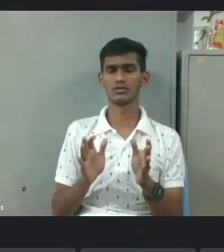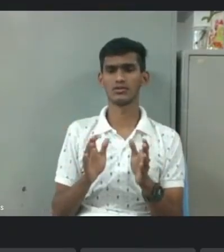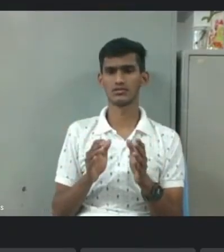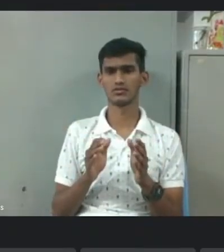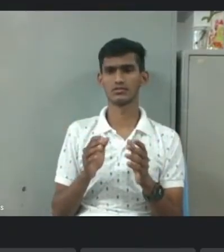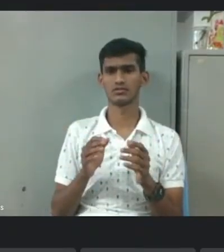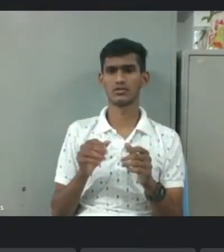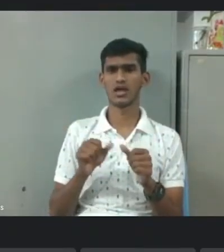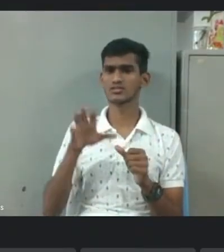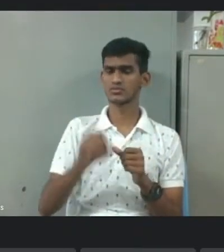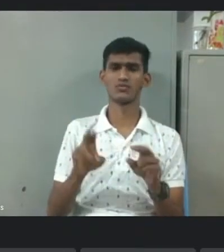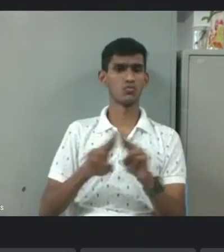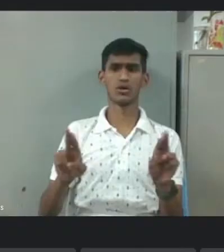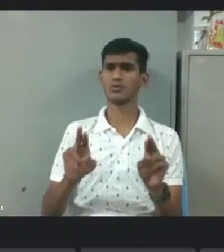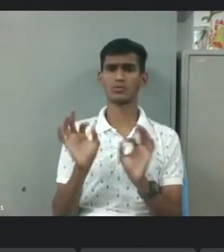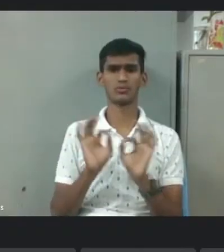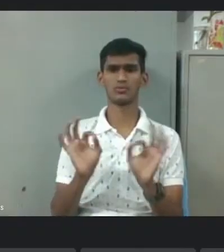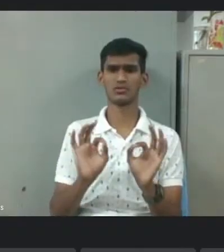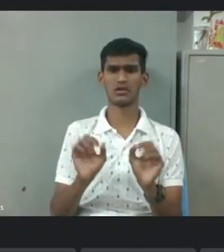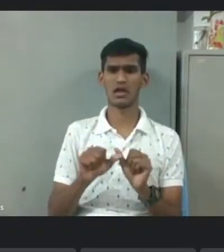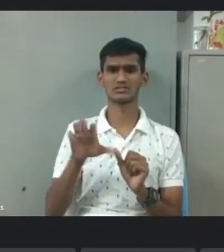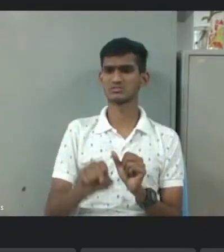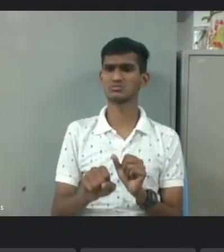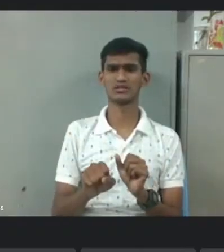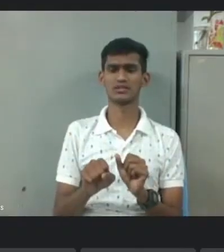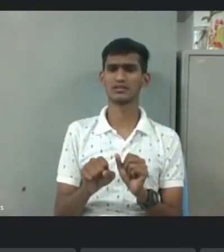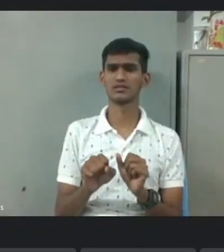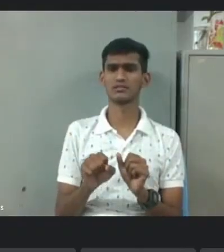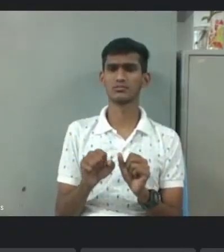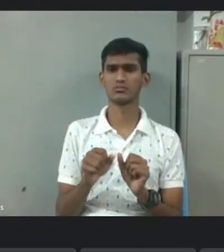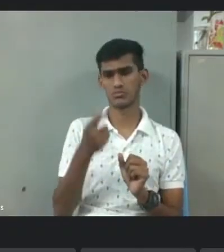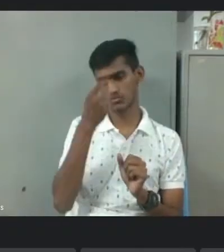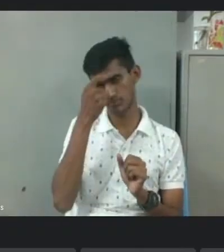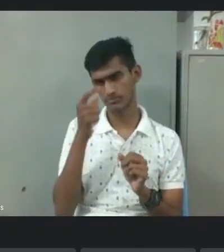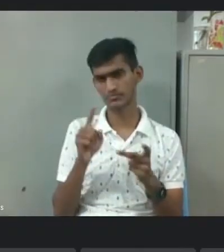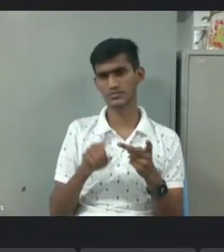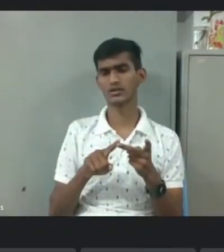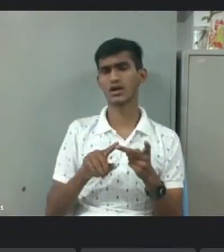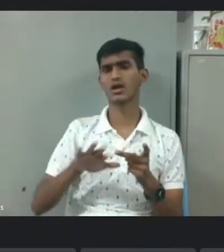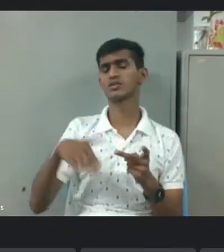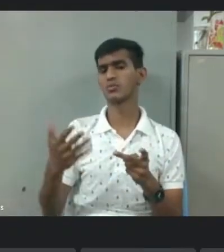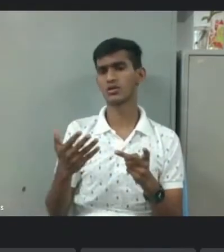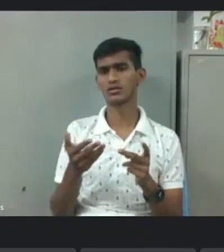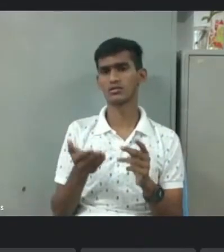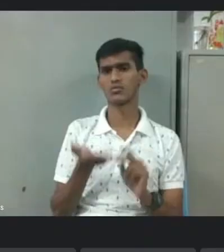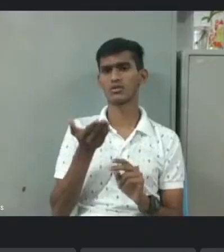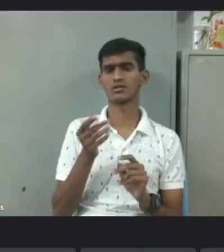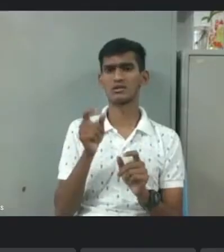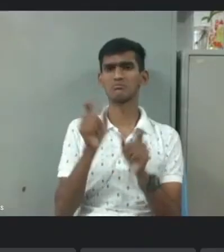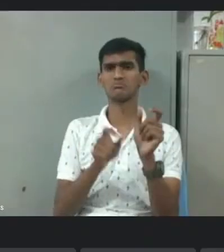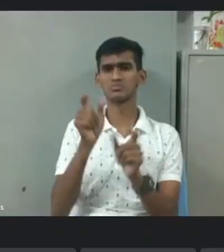എത്തിച്ചേരാൻ പറ്റാത്തതാണ് ഒരു കാര്യമായിട്ട് എനിക്ക് തോന്നുന്നത്, ആക്സസിബിലിറ്റി. പക്ഷെ അതിനേക്കാൾ കൂടുതൽ പ്രോബബ്ലി മനോഭാവങ്ങളാണ്,